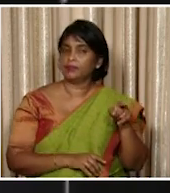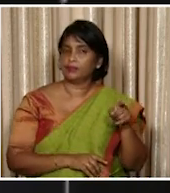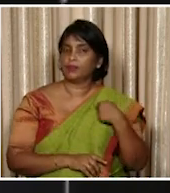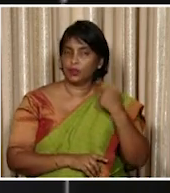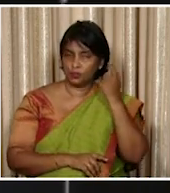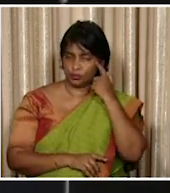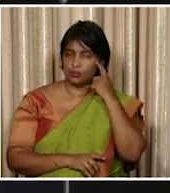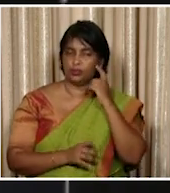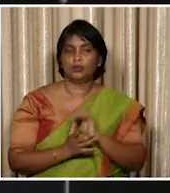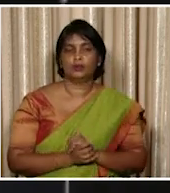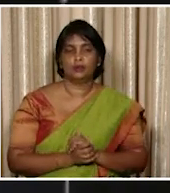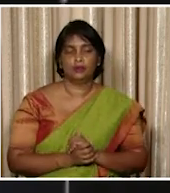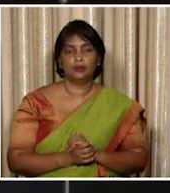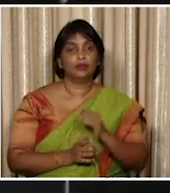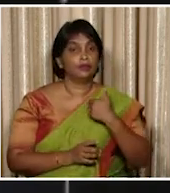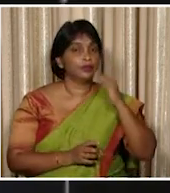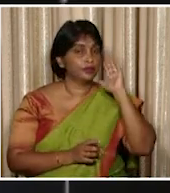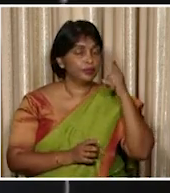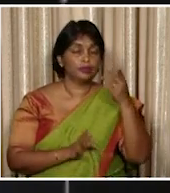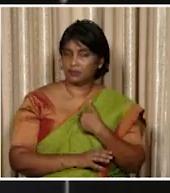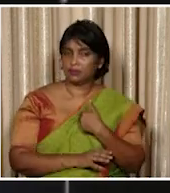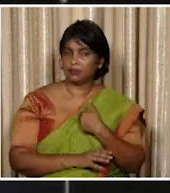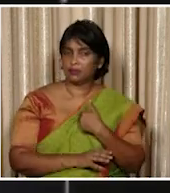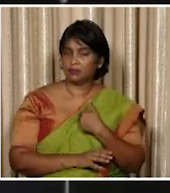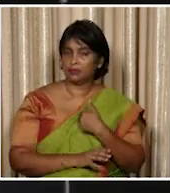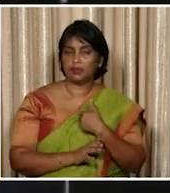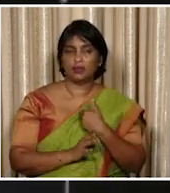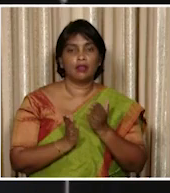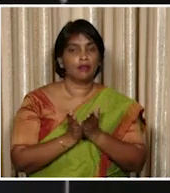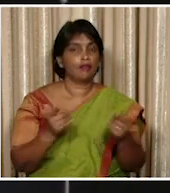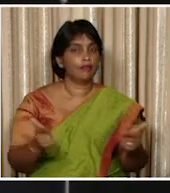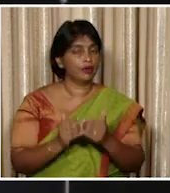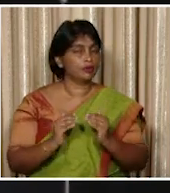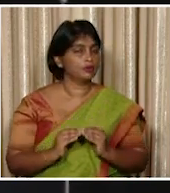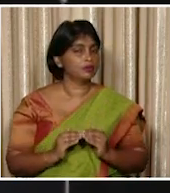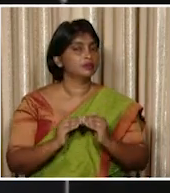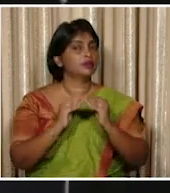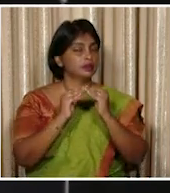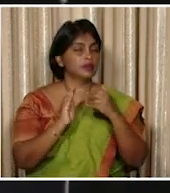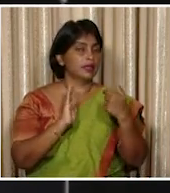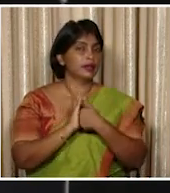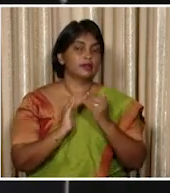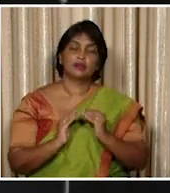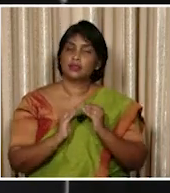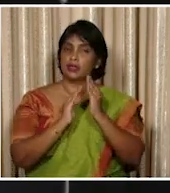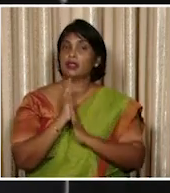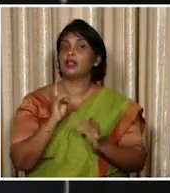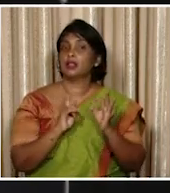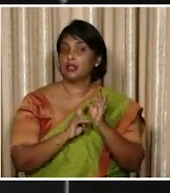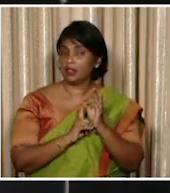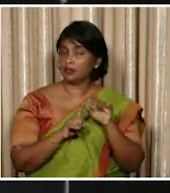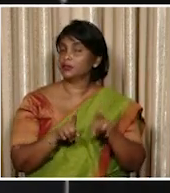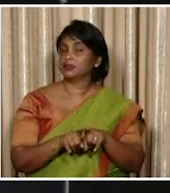அப்பி தன்னா கருணாக் விசேஷம் எவக்கட்ட மம வரா சங்வர்தன நகனிர் சங்வர்தன அமாத்தியத்துமா